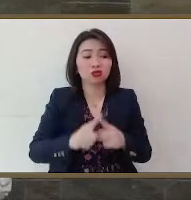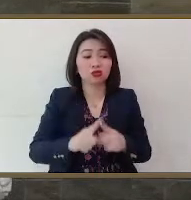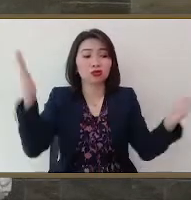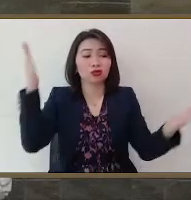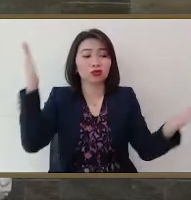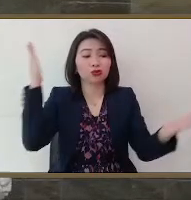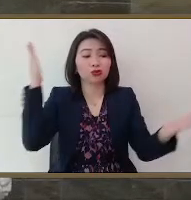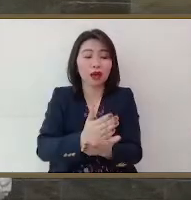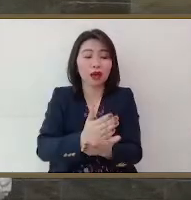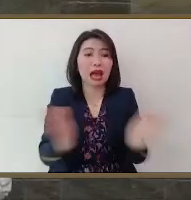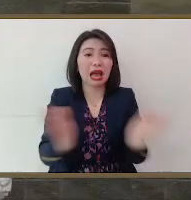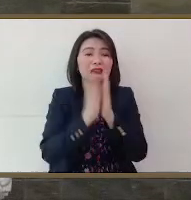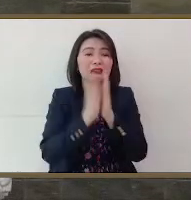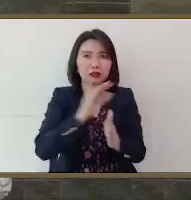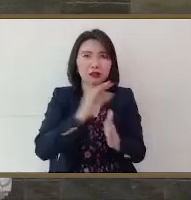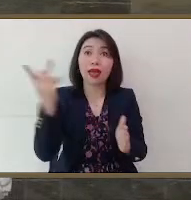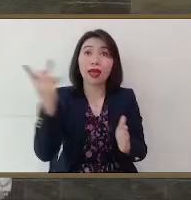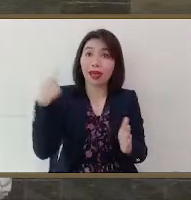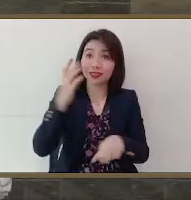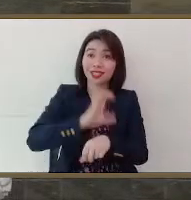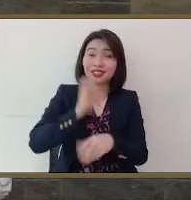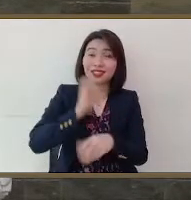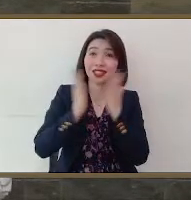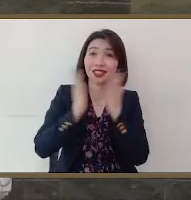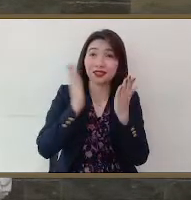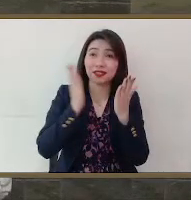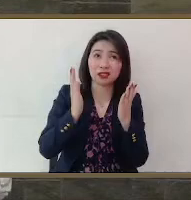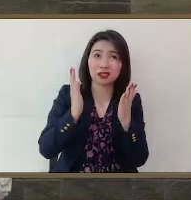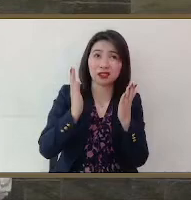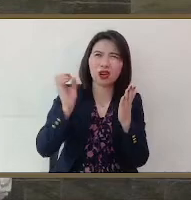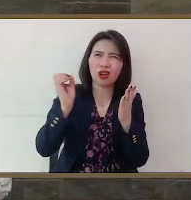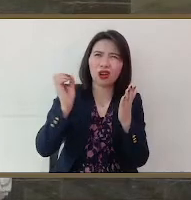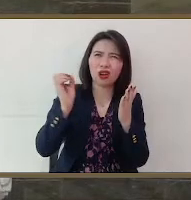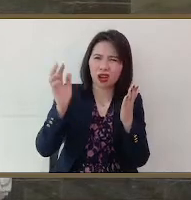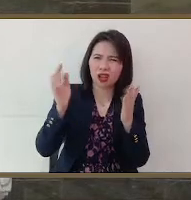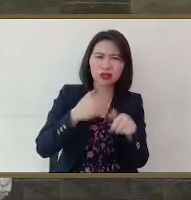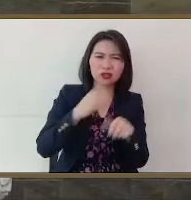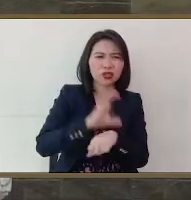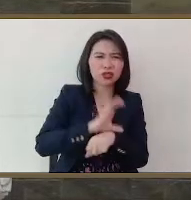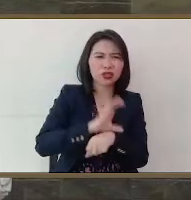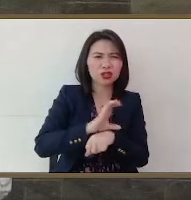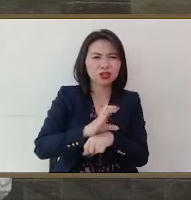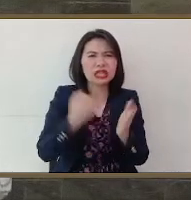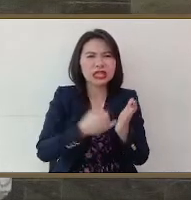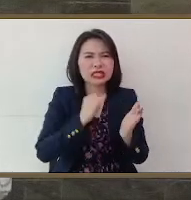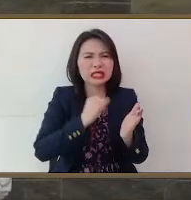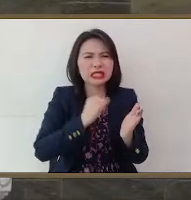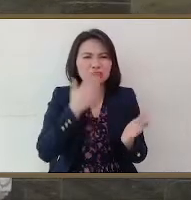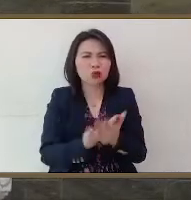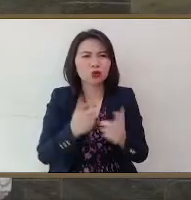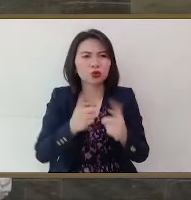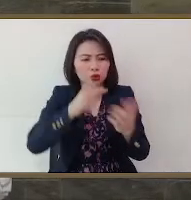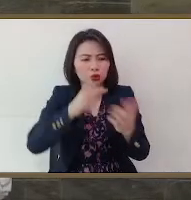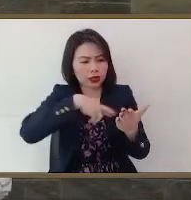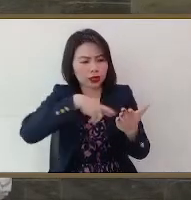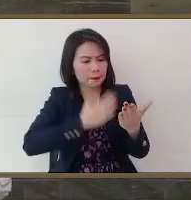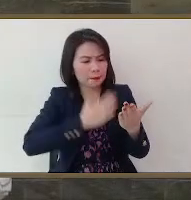ng umaga at linggo ng hapon? Or Miyerkules? You know, katinuan ba na magbasa? Na ako'y